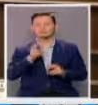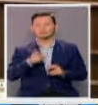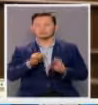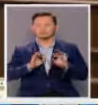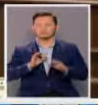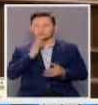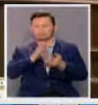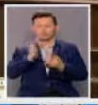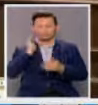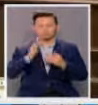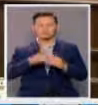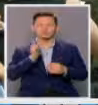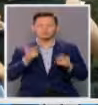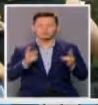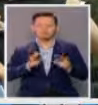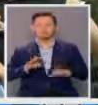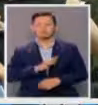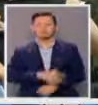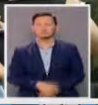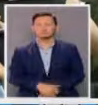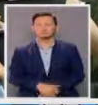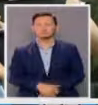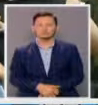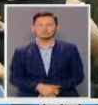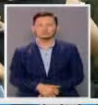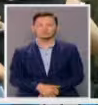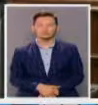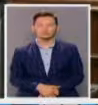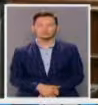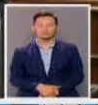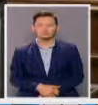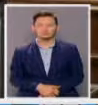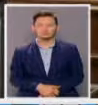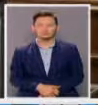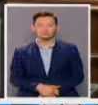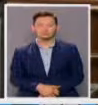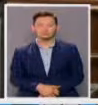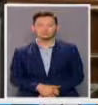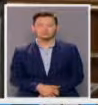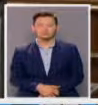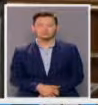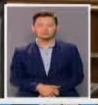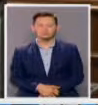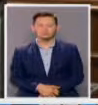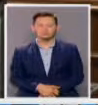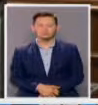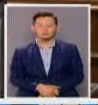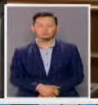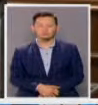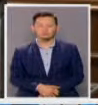жауапты мамандарды жауапқа тарту керек қажеттігін баса айтты. Көз алдымызда, аяқ